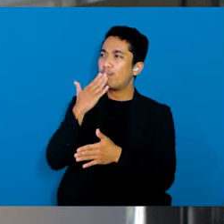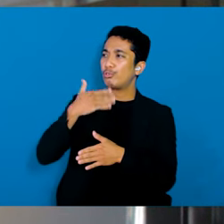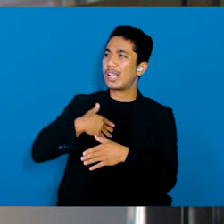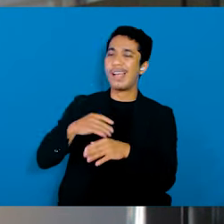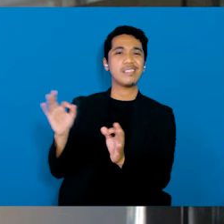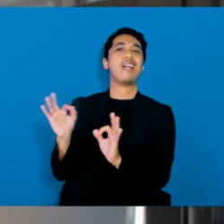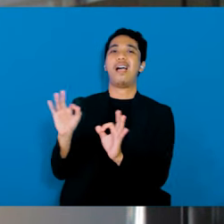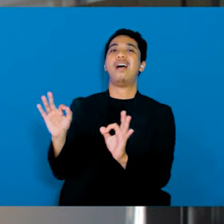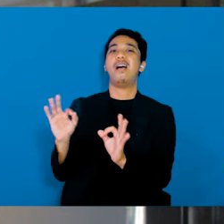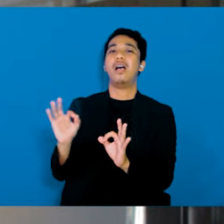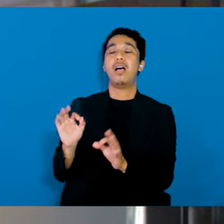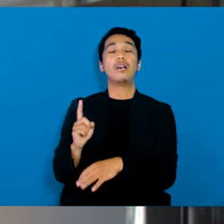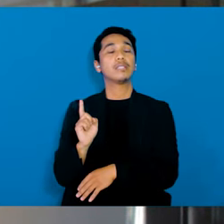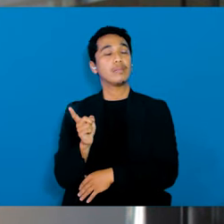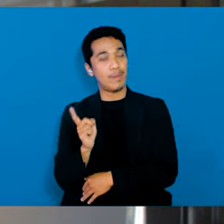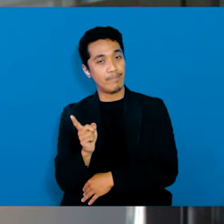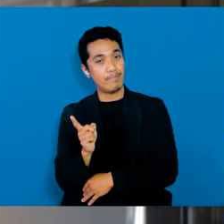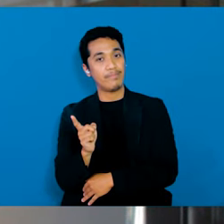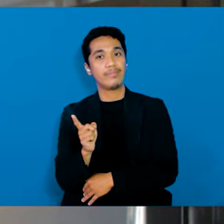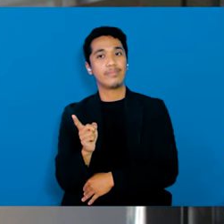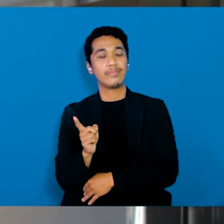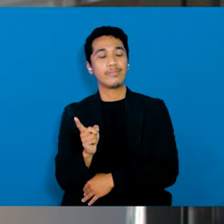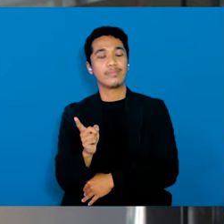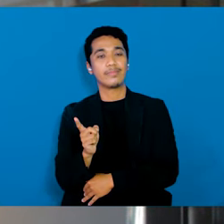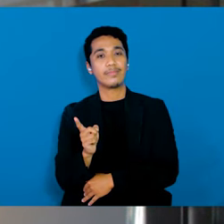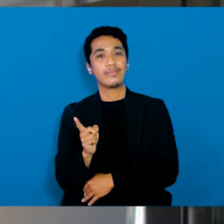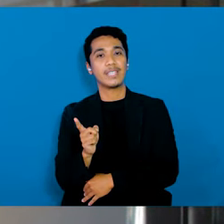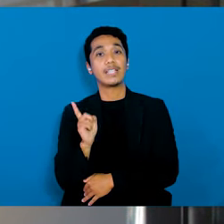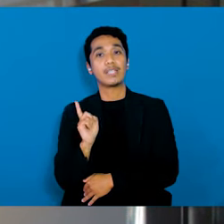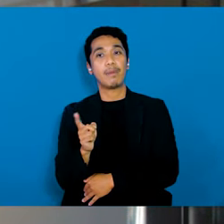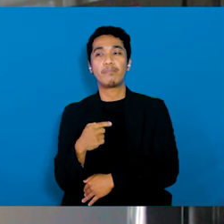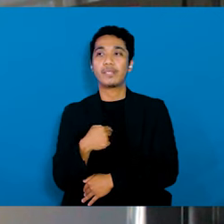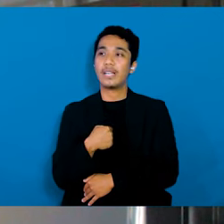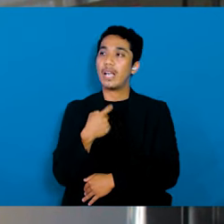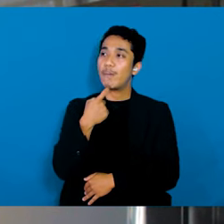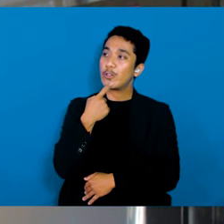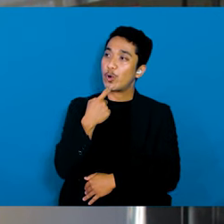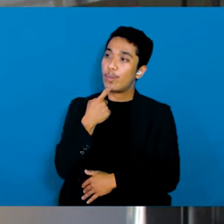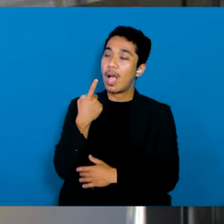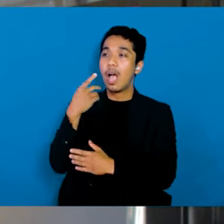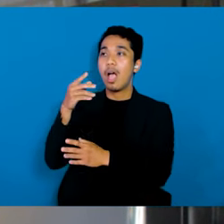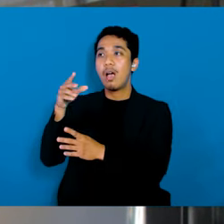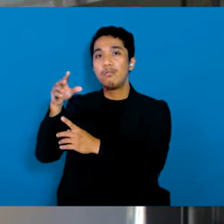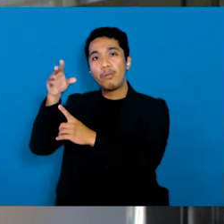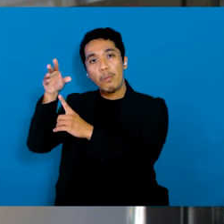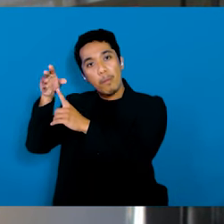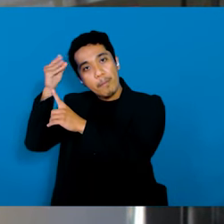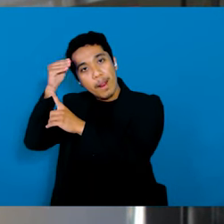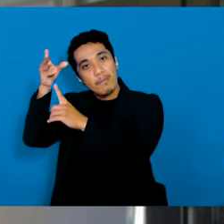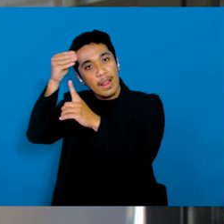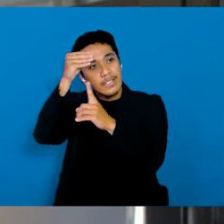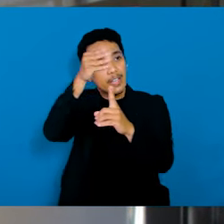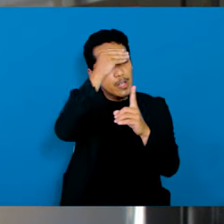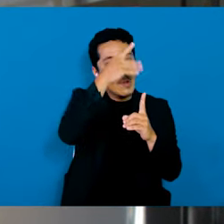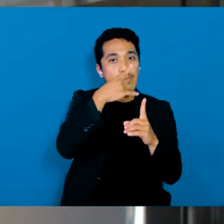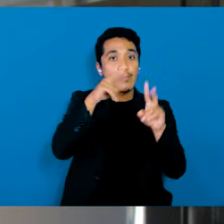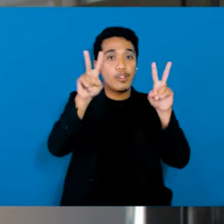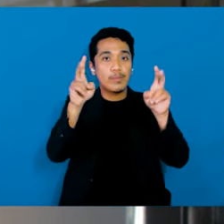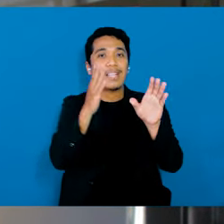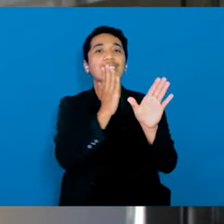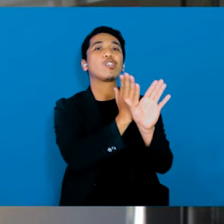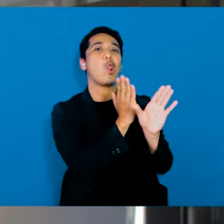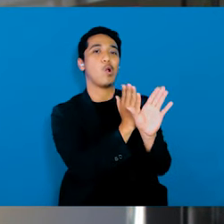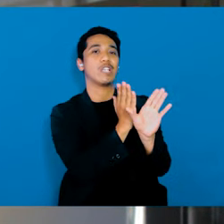hambatan, karena ini saya mencoba mempelajari psikologi